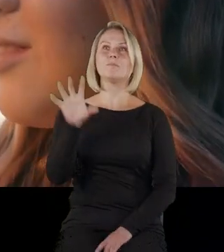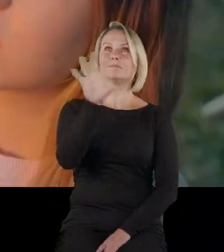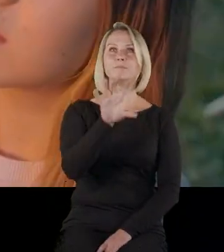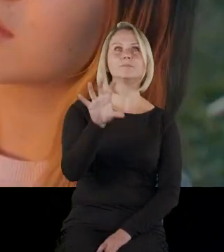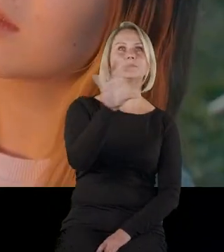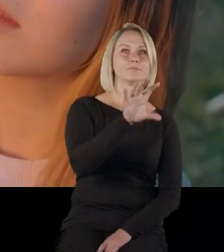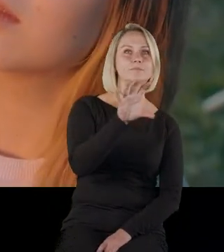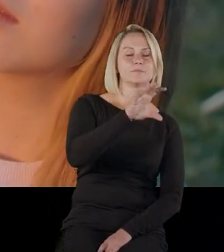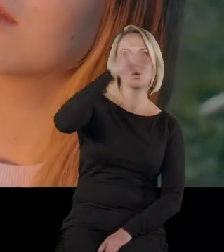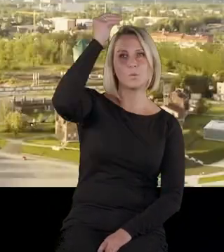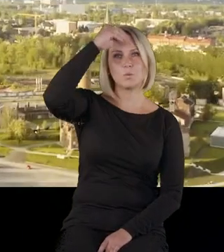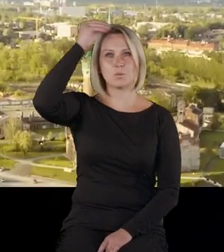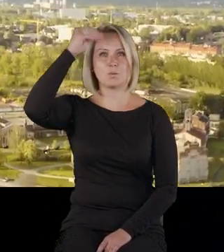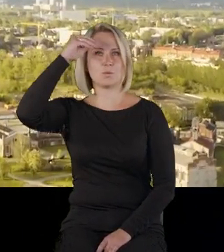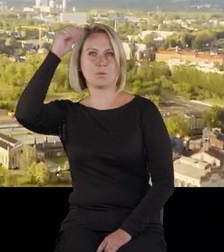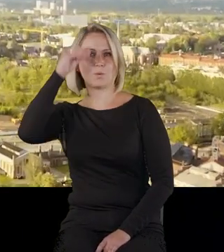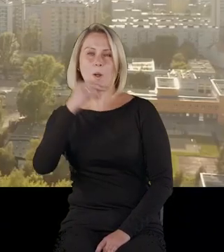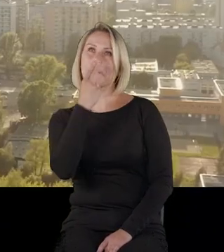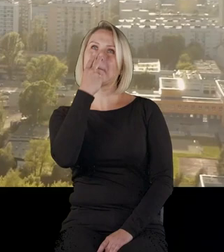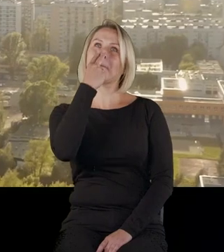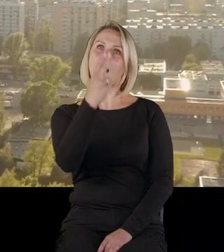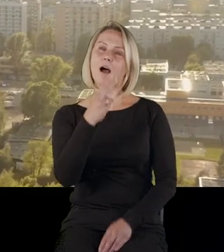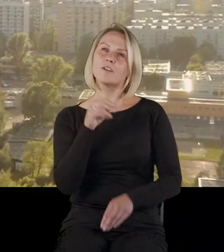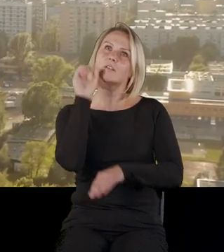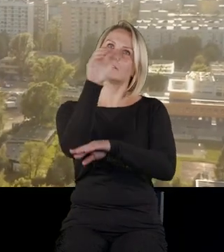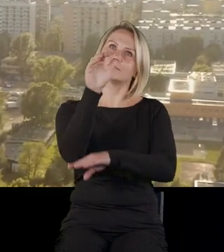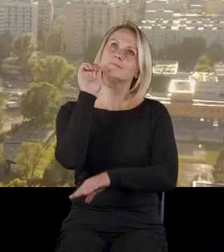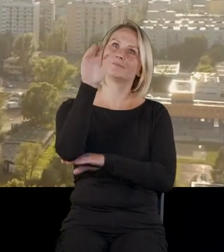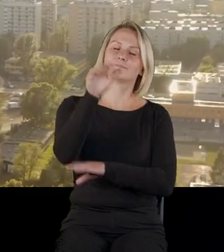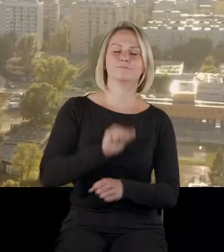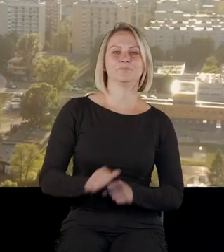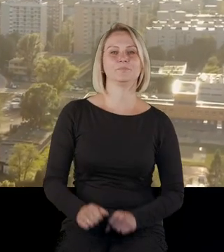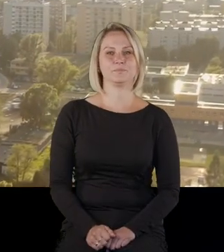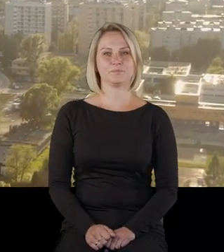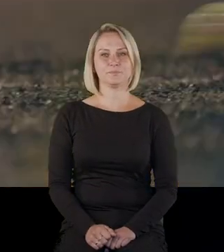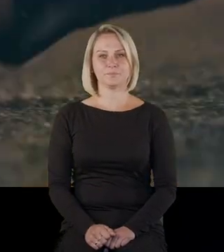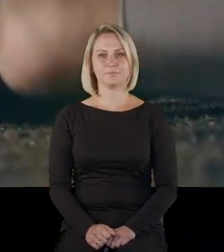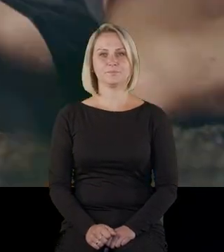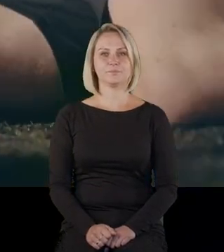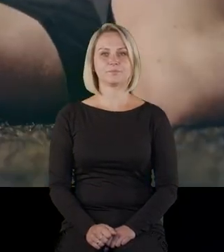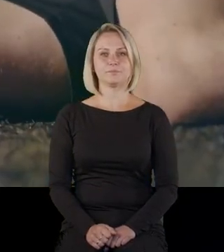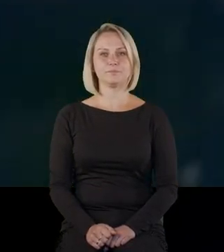Obserwujemy, uczymy się, patrzymy coraz dalej.